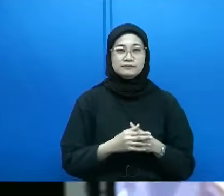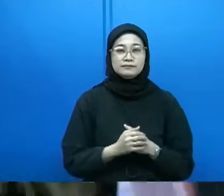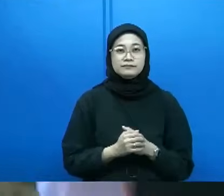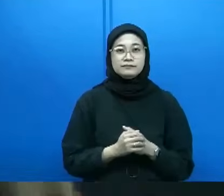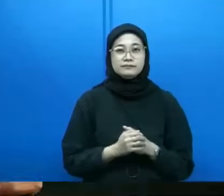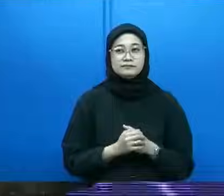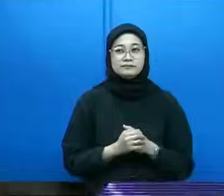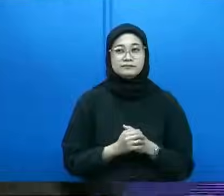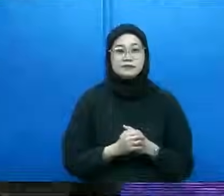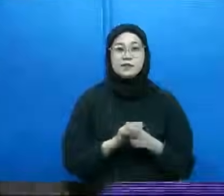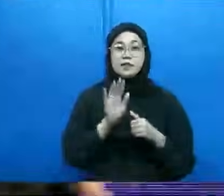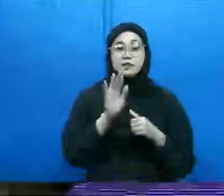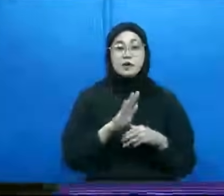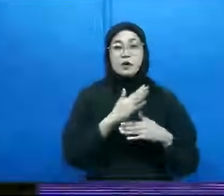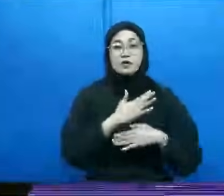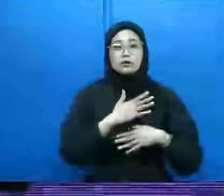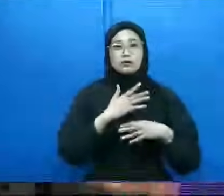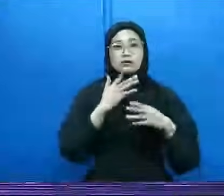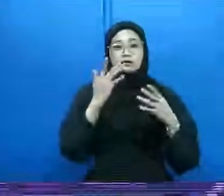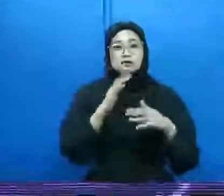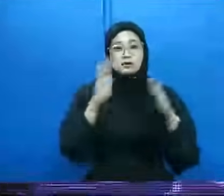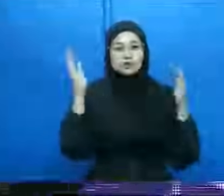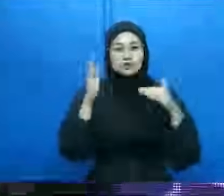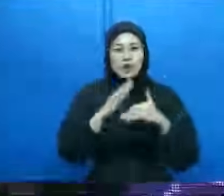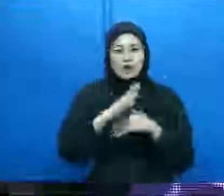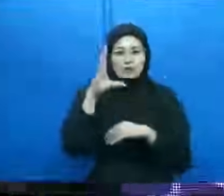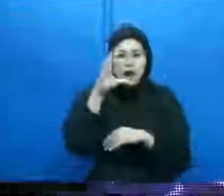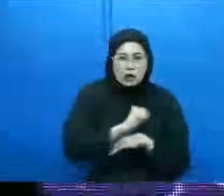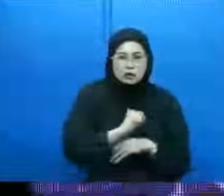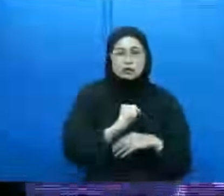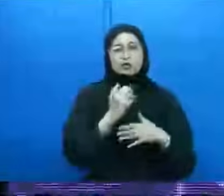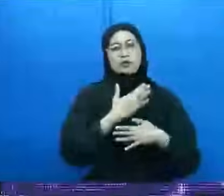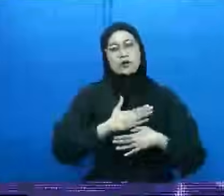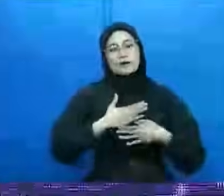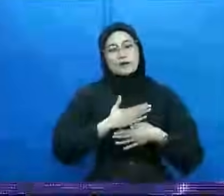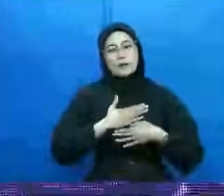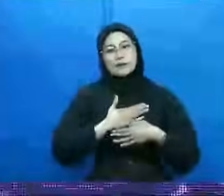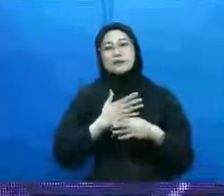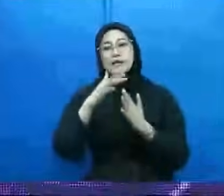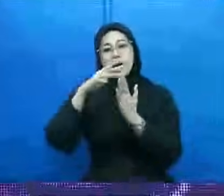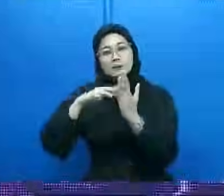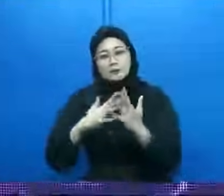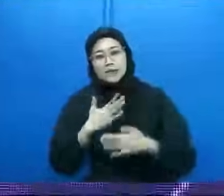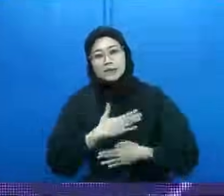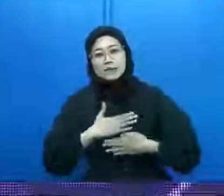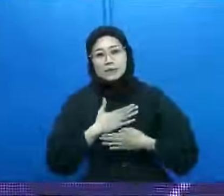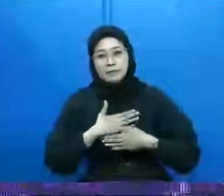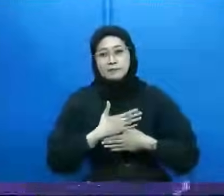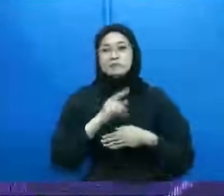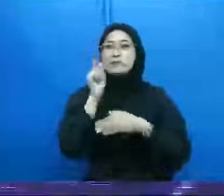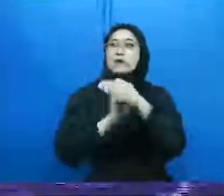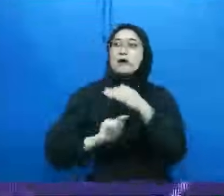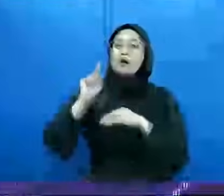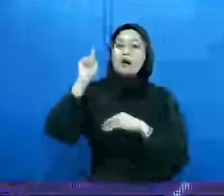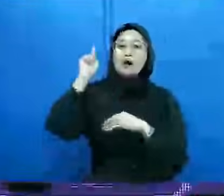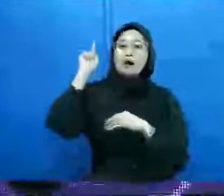ya, sudah nikmat. Nikmat sholat tahajudnya, nikmat baca Qur'annya, nikmat ta'limnya. Kata Allah, muragaman katira wasa'ah. Kami